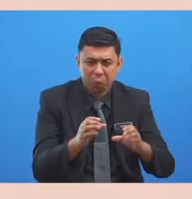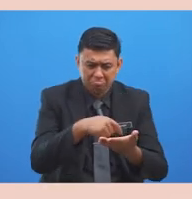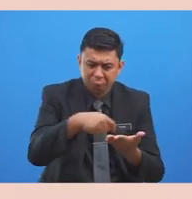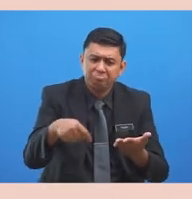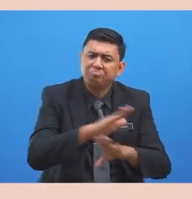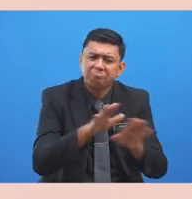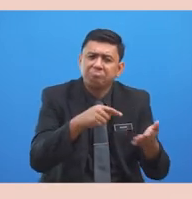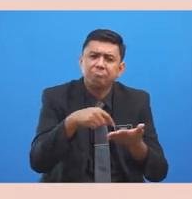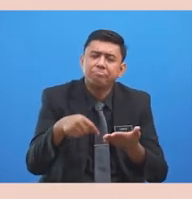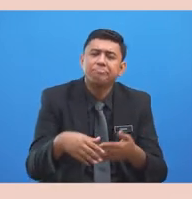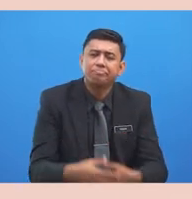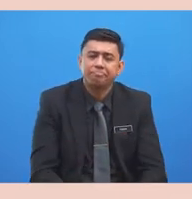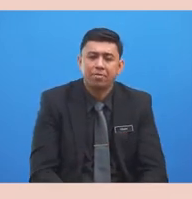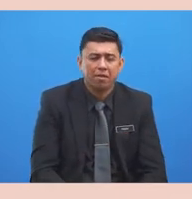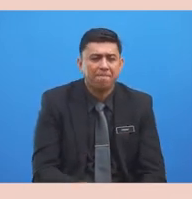ditulis?